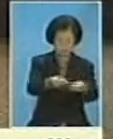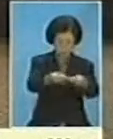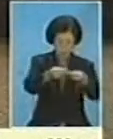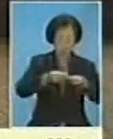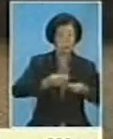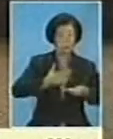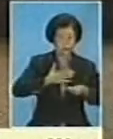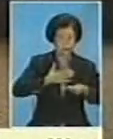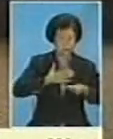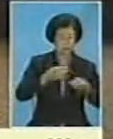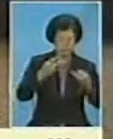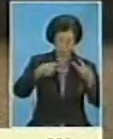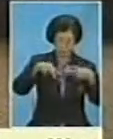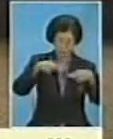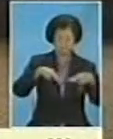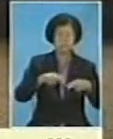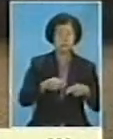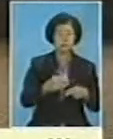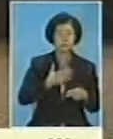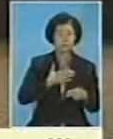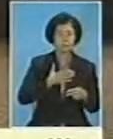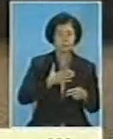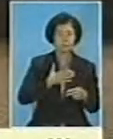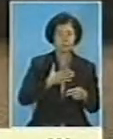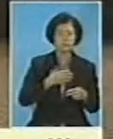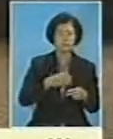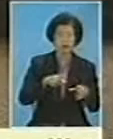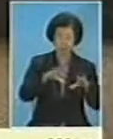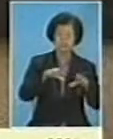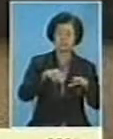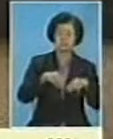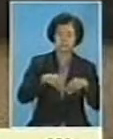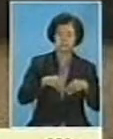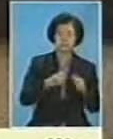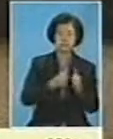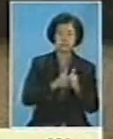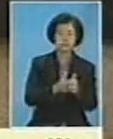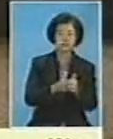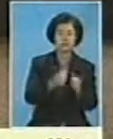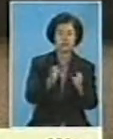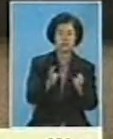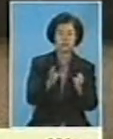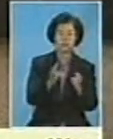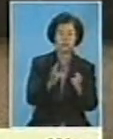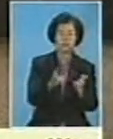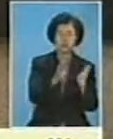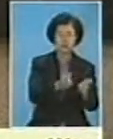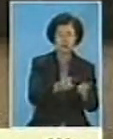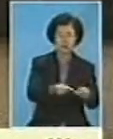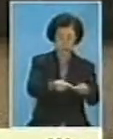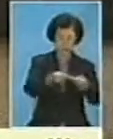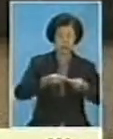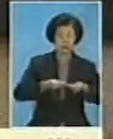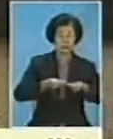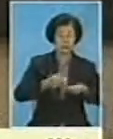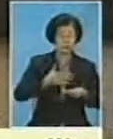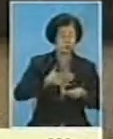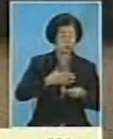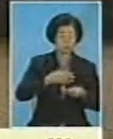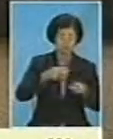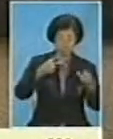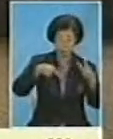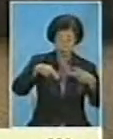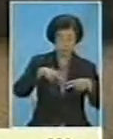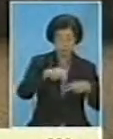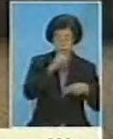มพิจารณาผมก็พิจารณาเห็นชอบตามกรอบที่เสนอขึ้นมานั้นผมไม่ได้พิจารณา